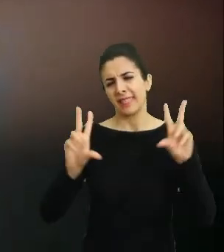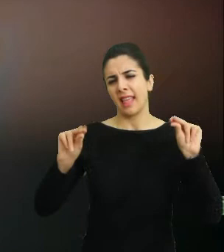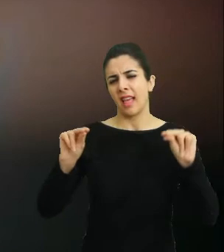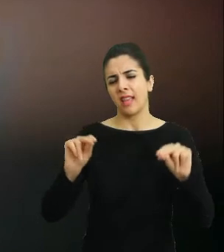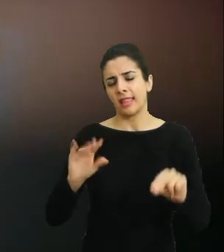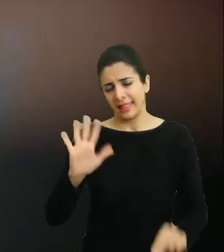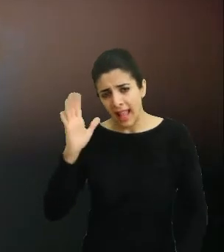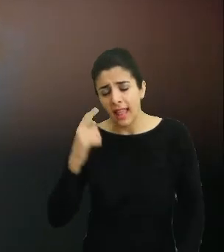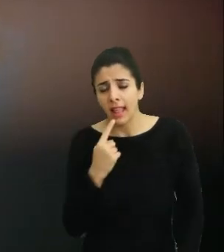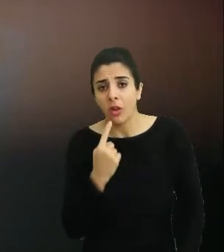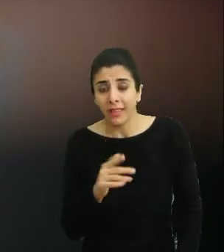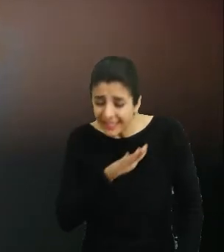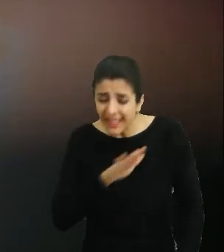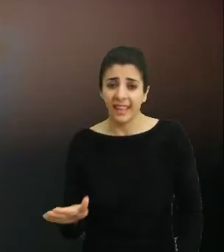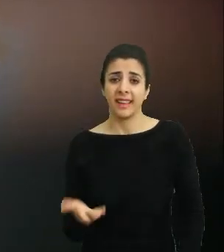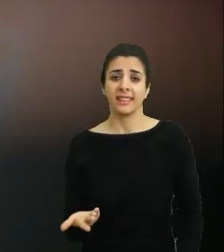deli oğlan. Yeter.